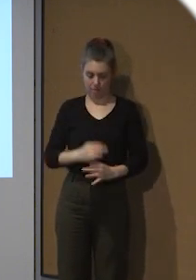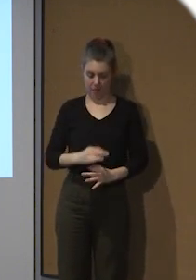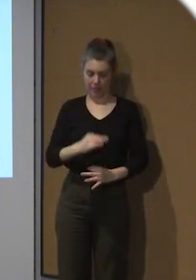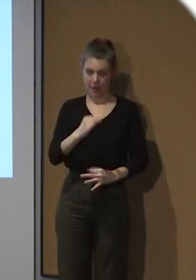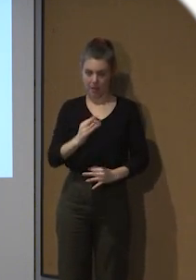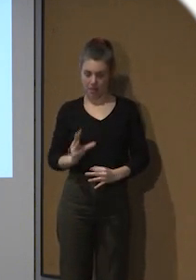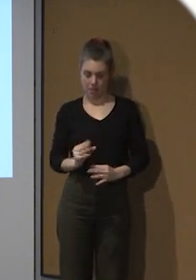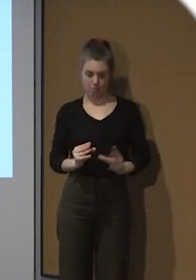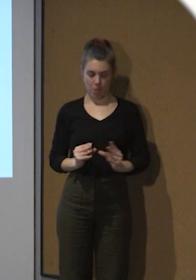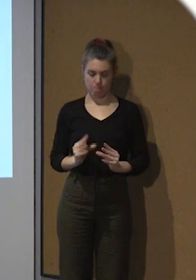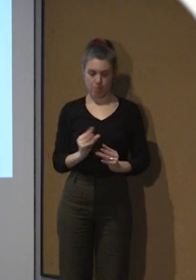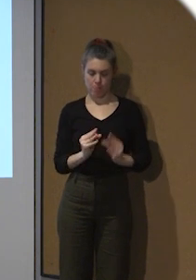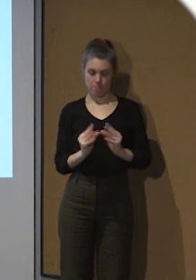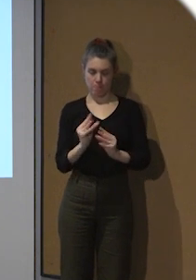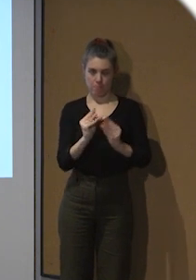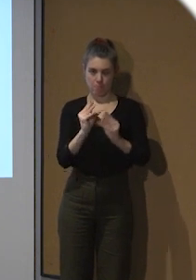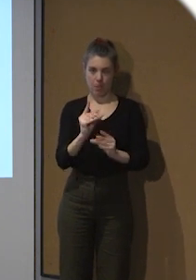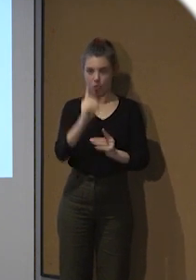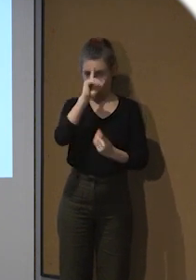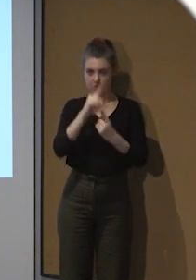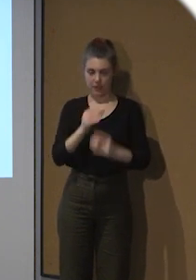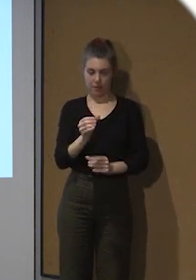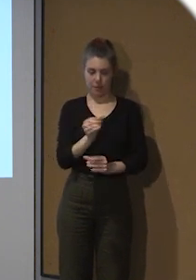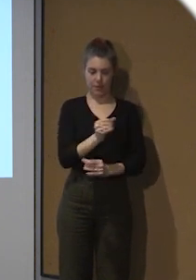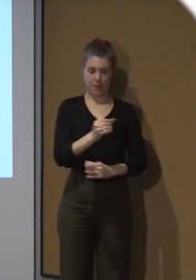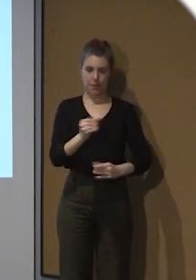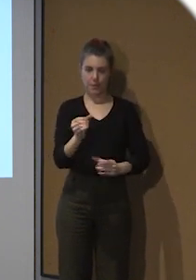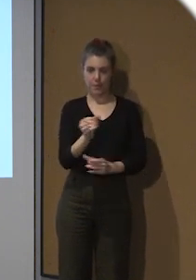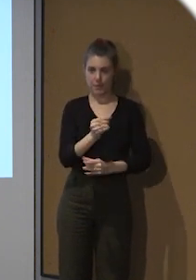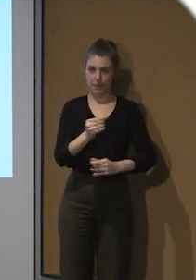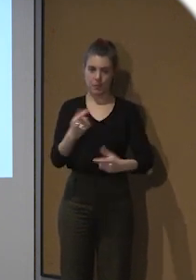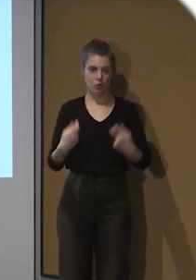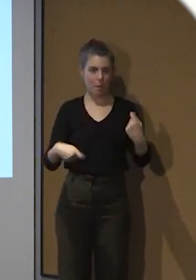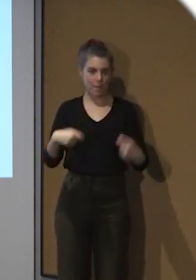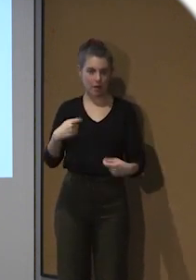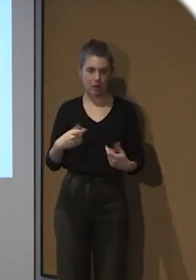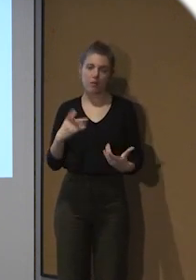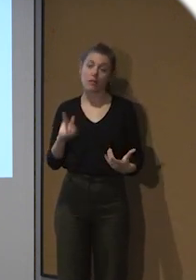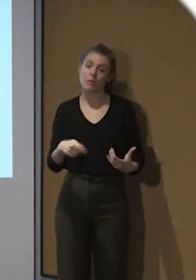générer une fluidité de mouvement. Et se déplacer une vertèbre, non,